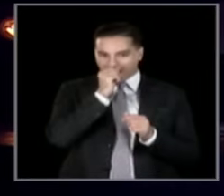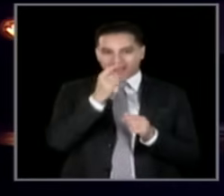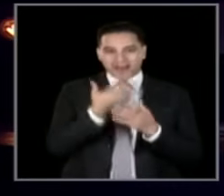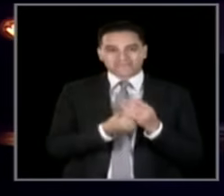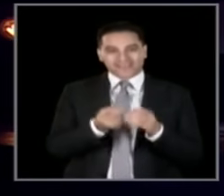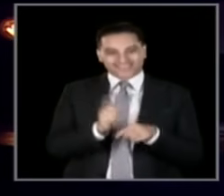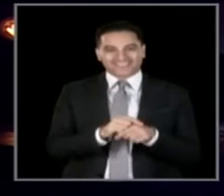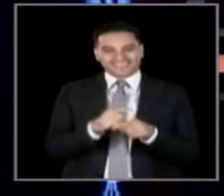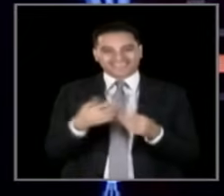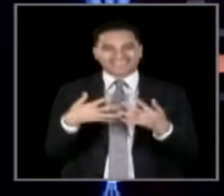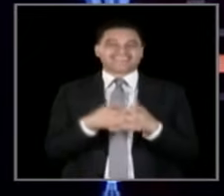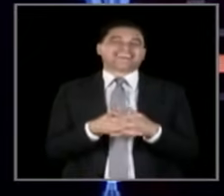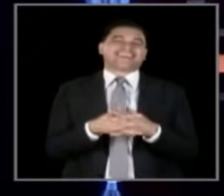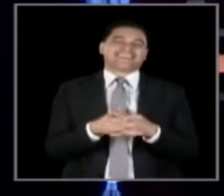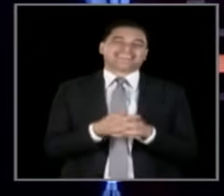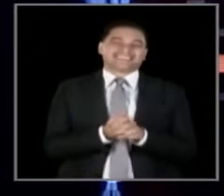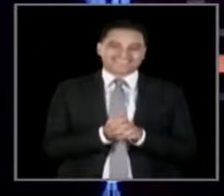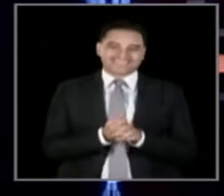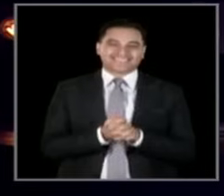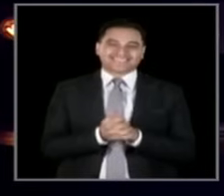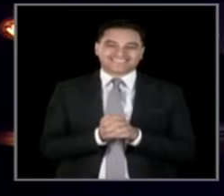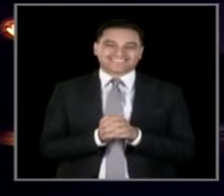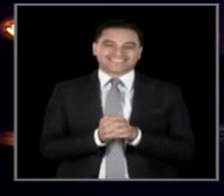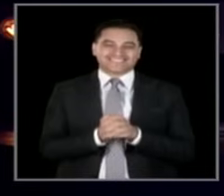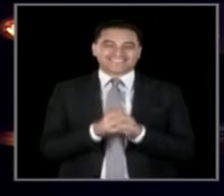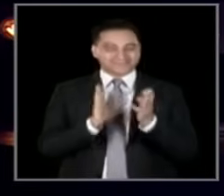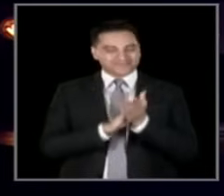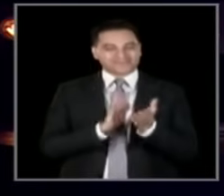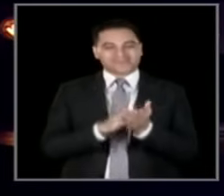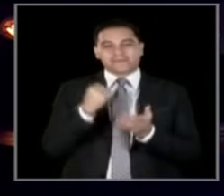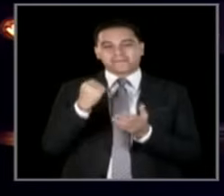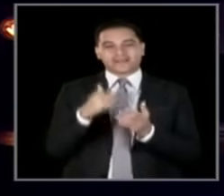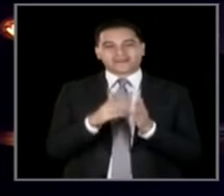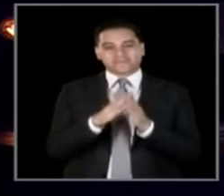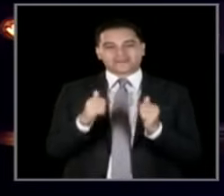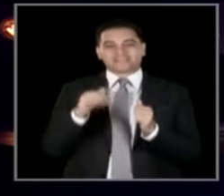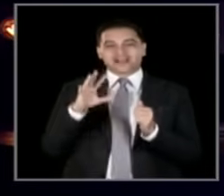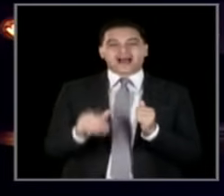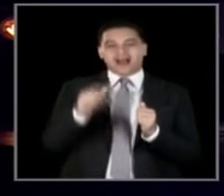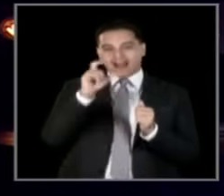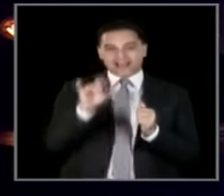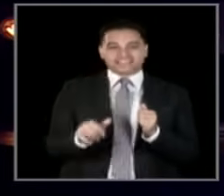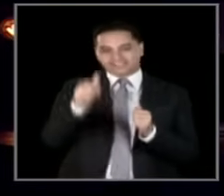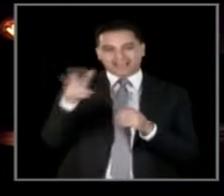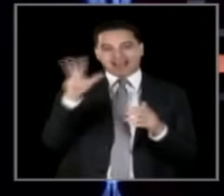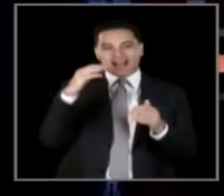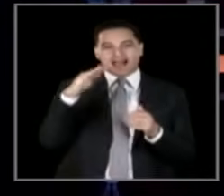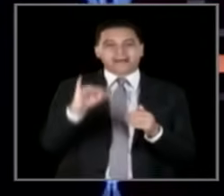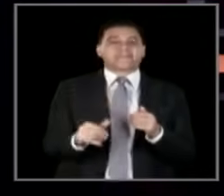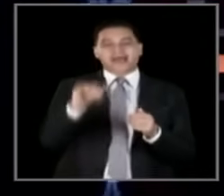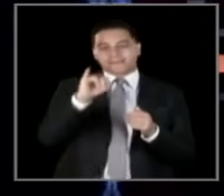عمها حاجة كده والله كان فيه الحمامي أنا أسف. نحيي البطلة المصرية هانيا الحمامي